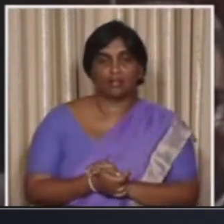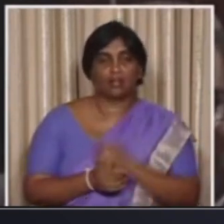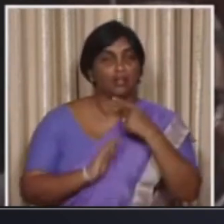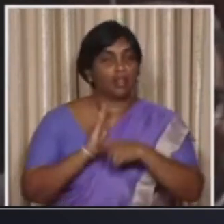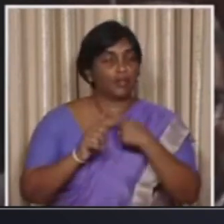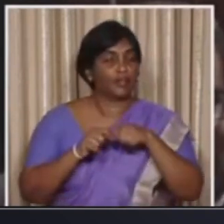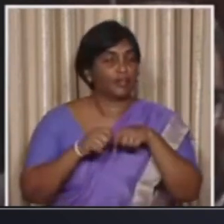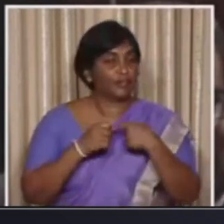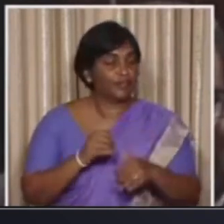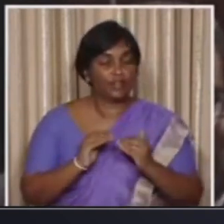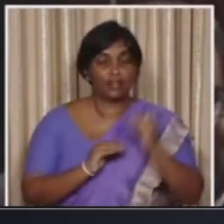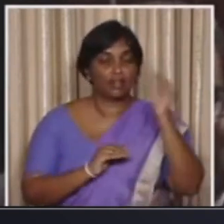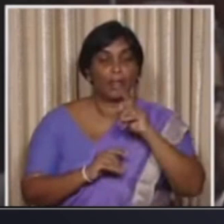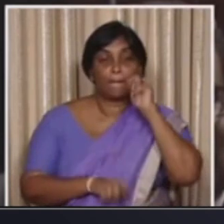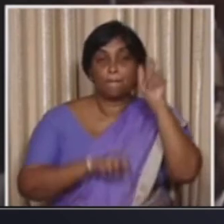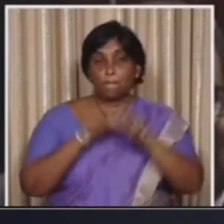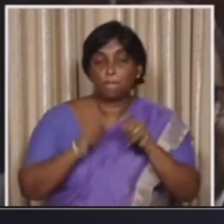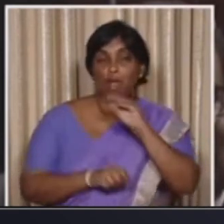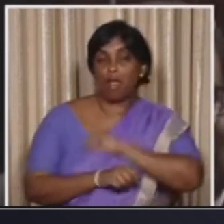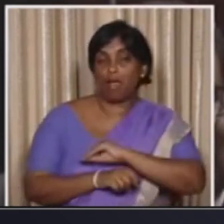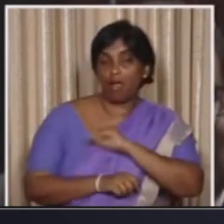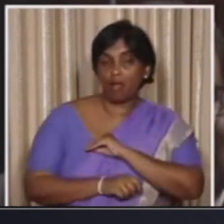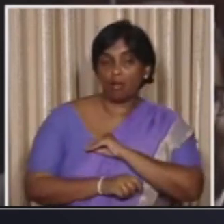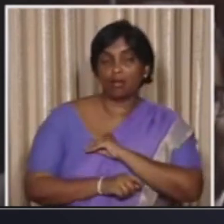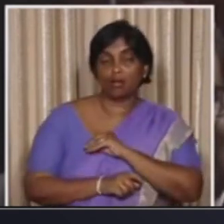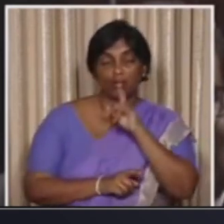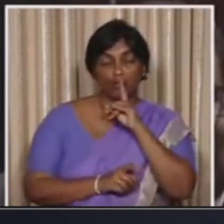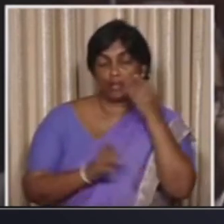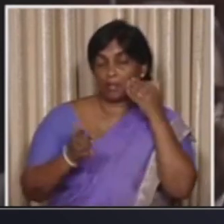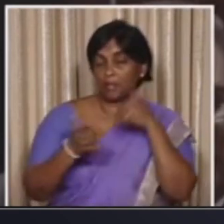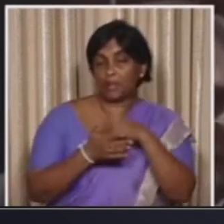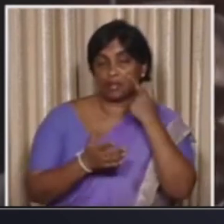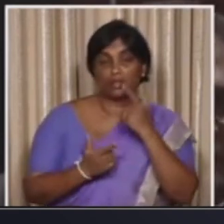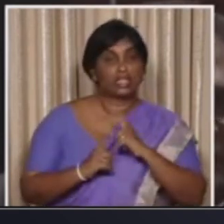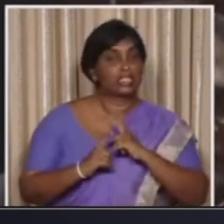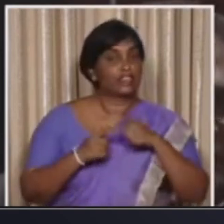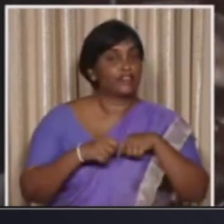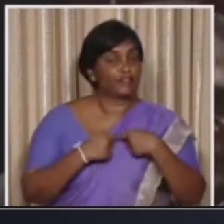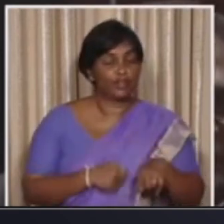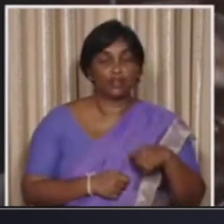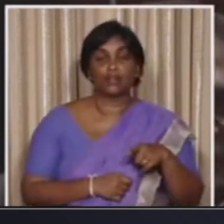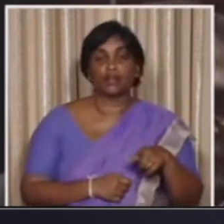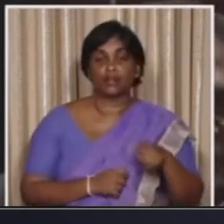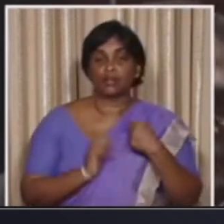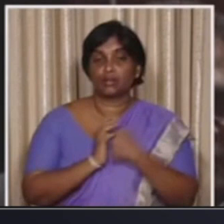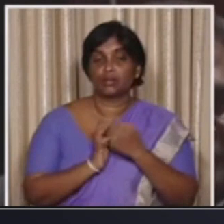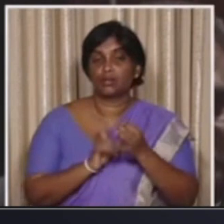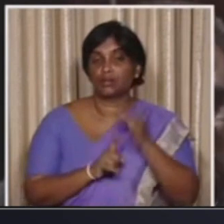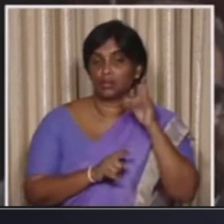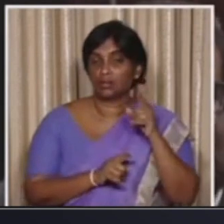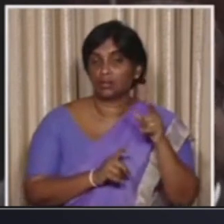රටක උද්දමනේ නෙවෙයි මිනිස්සුන්ගේ ආදායමේ පීඩනේ මනින්නේ ජීවන වියදමේ මනින්නේ. ගරු